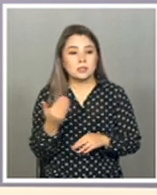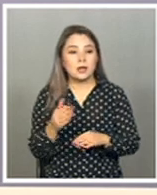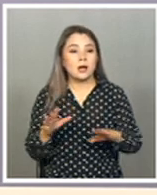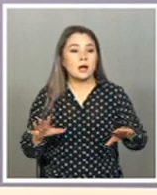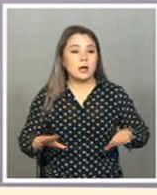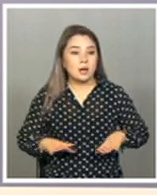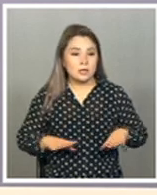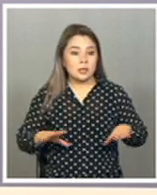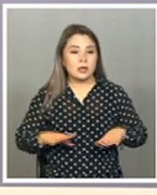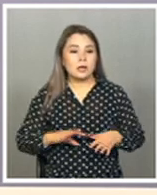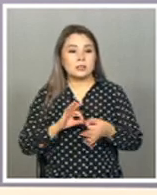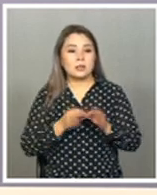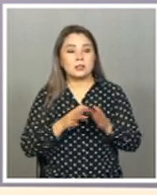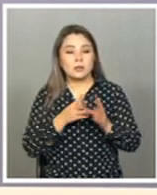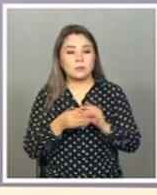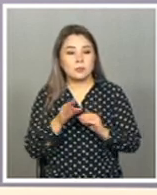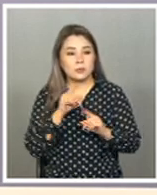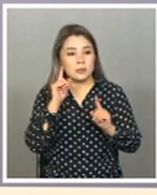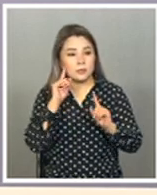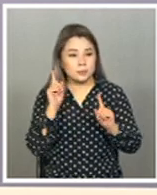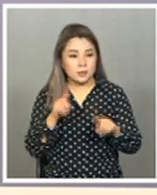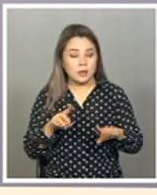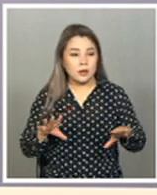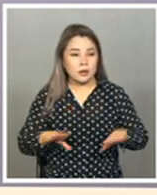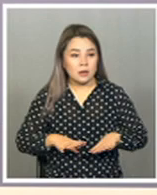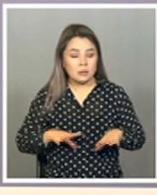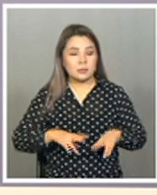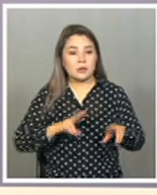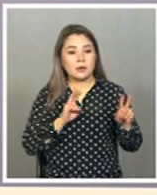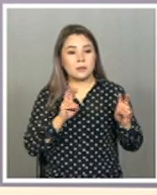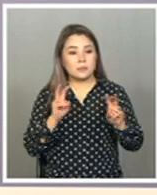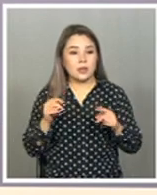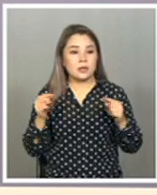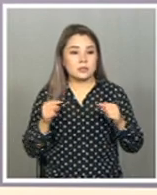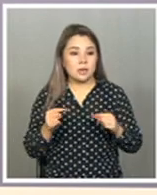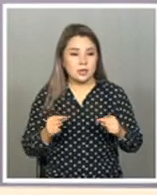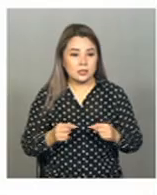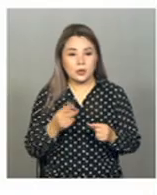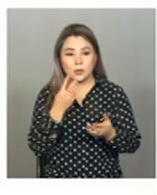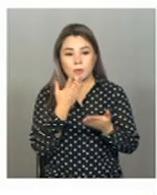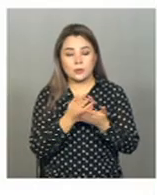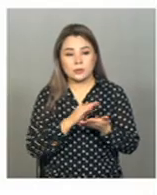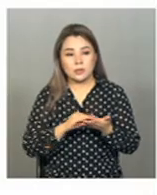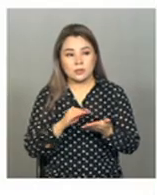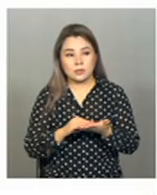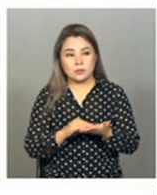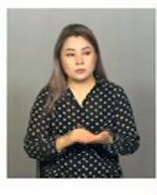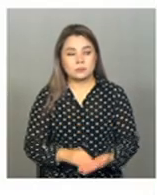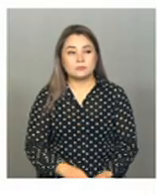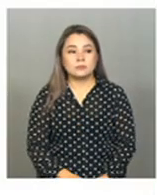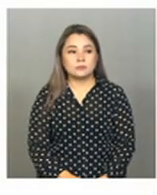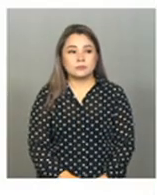әбзелдерін білесіздер ме? Ат әбзелдерін сәйкестендіріп көріңіздер.